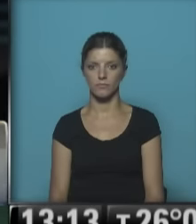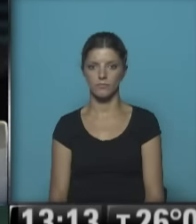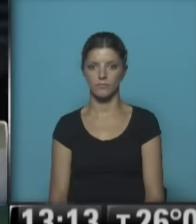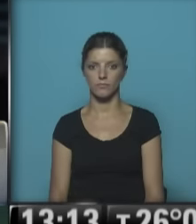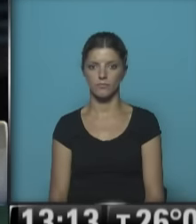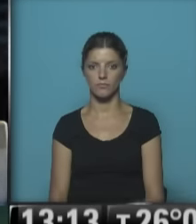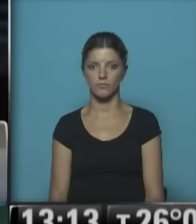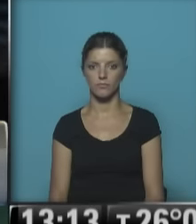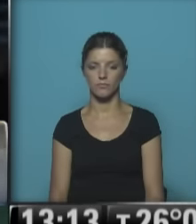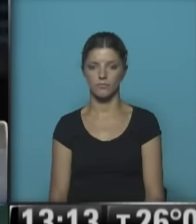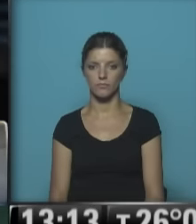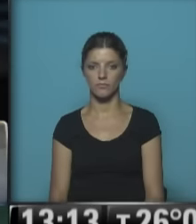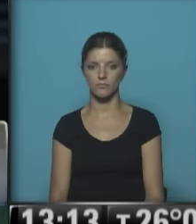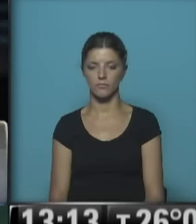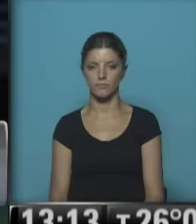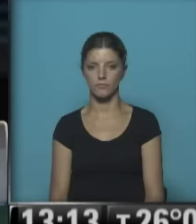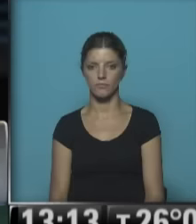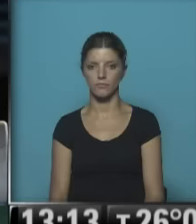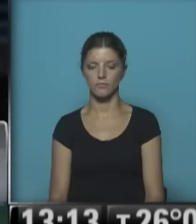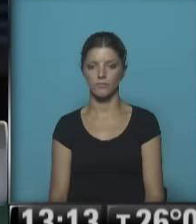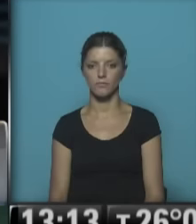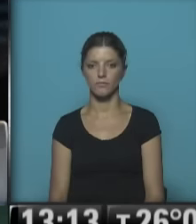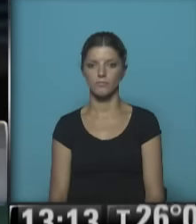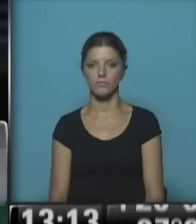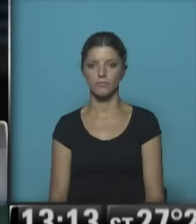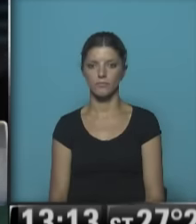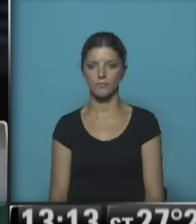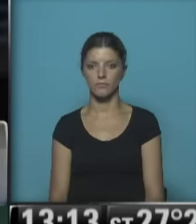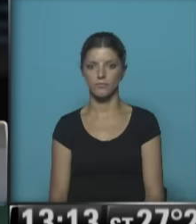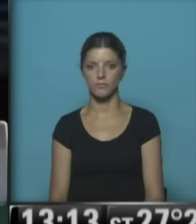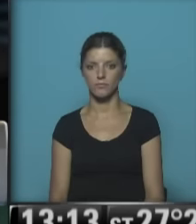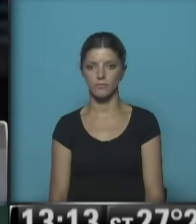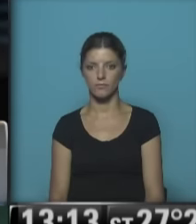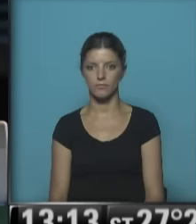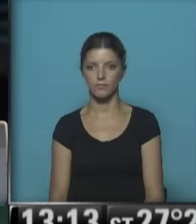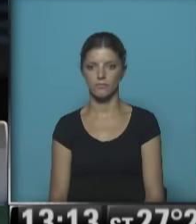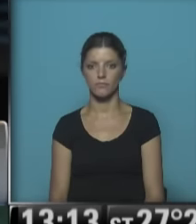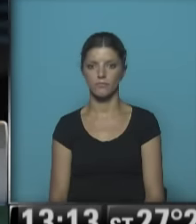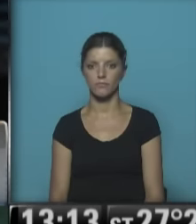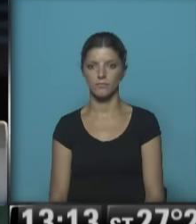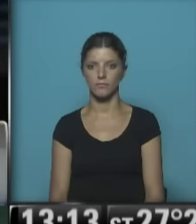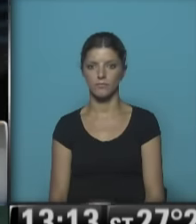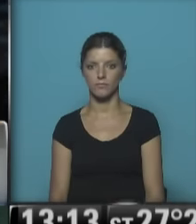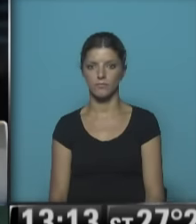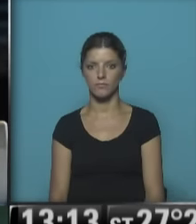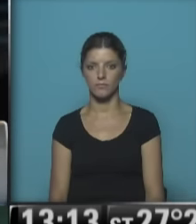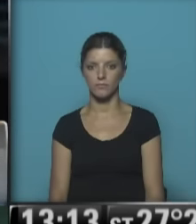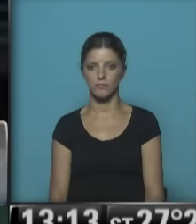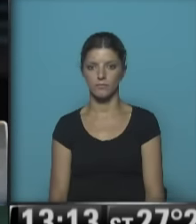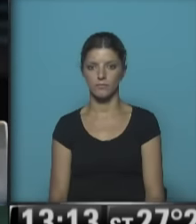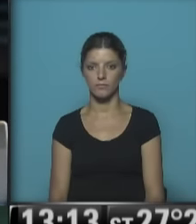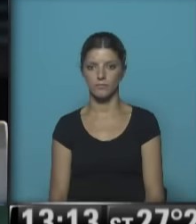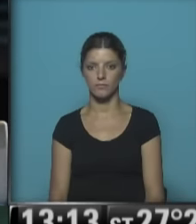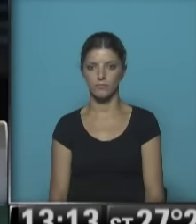يعني التكهنات وتوقعات البنوك الكبرى العالميه بانه سيصل الى 10 دولارات فهذا من شأنه يعني ان يؤدي